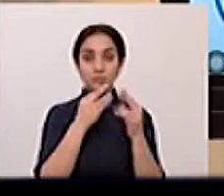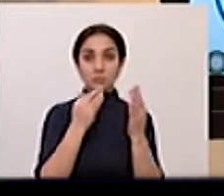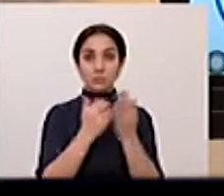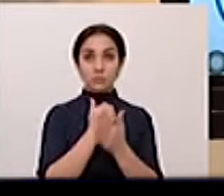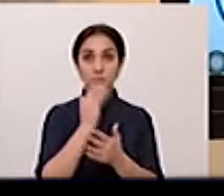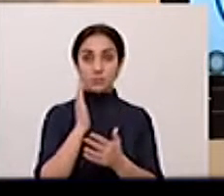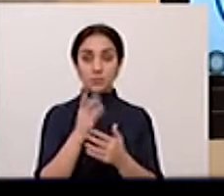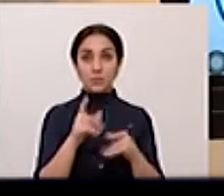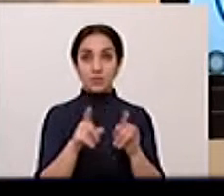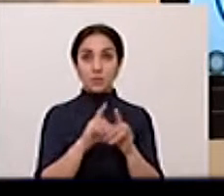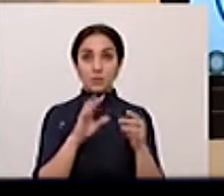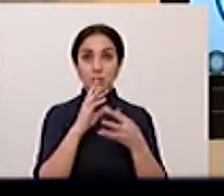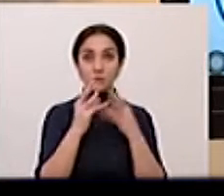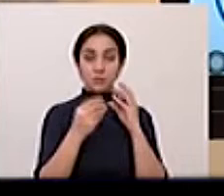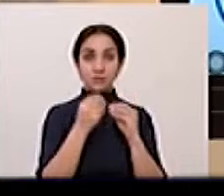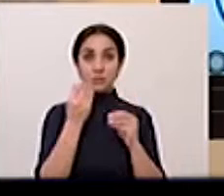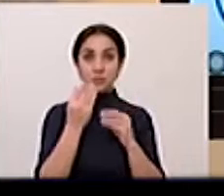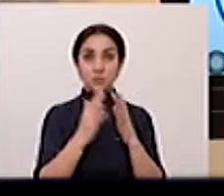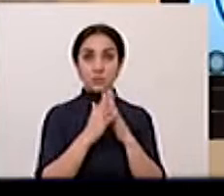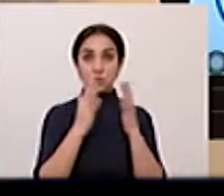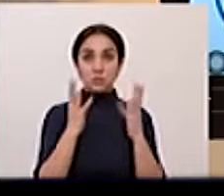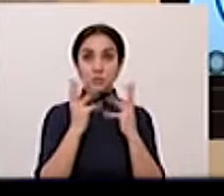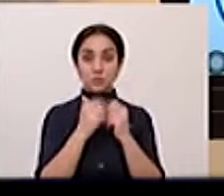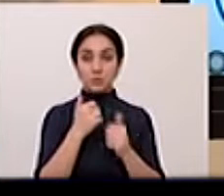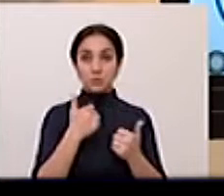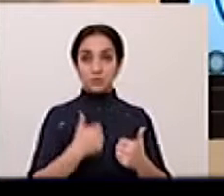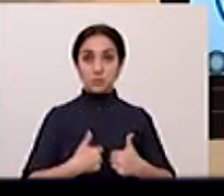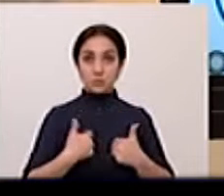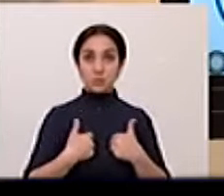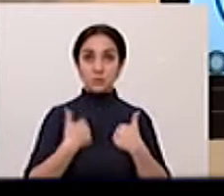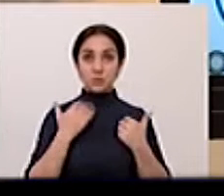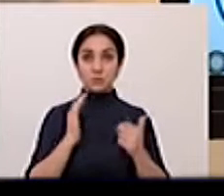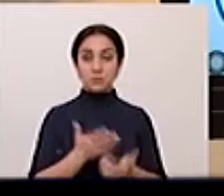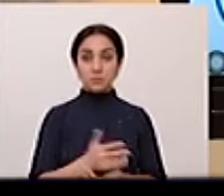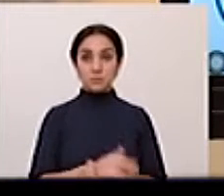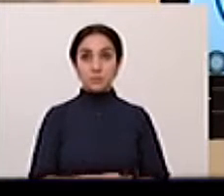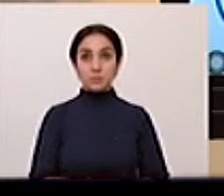qilamiz. Va natijada uni hajmini hisoblashga harakat qilaylik.